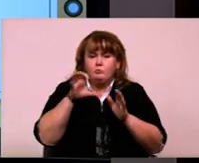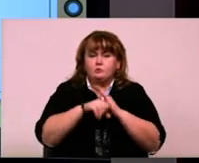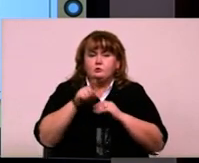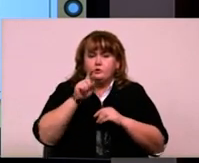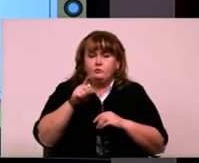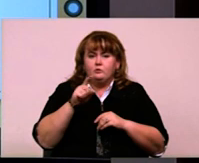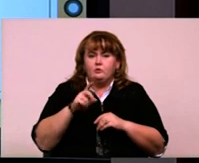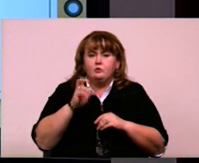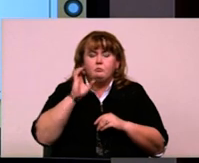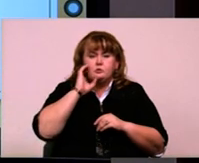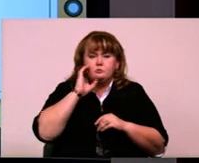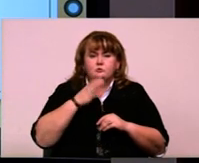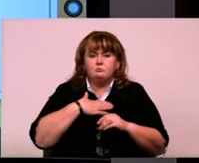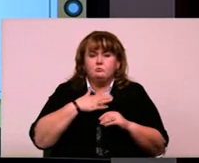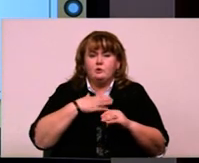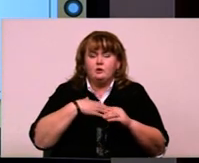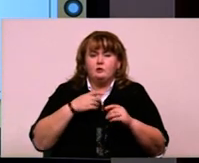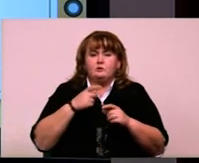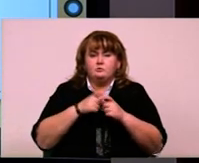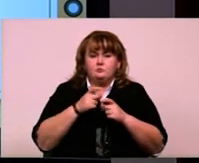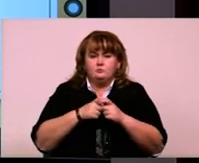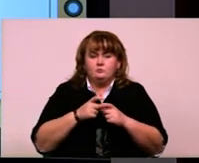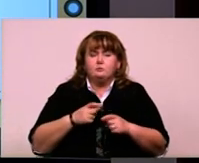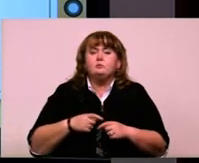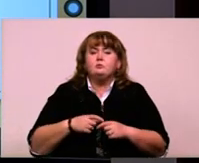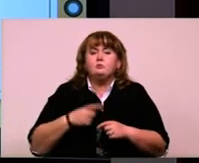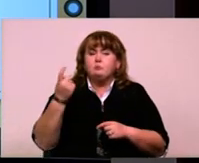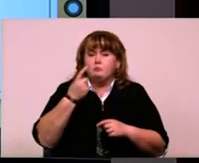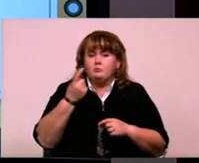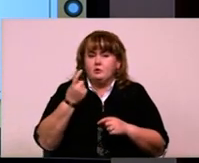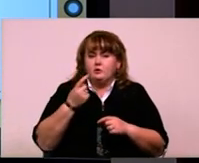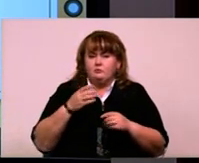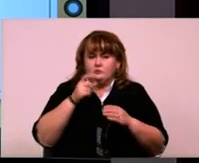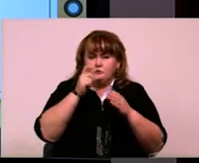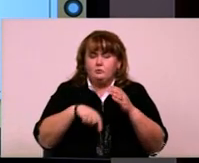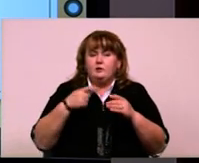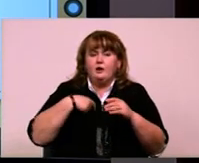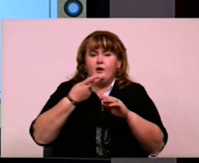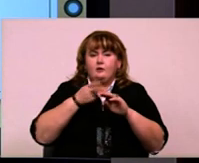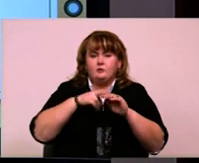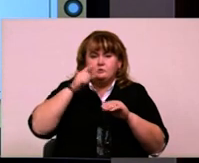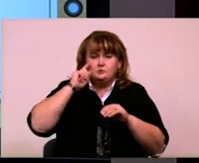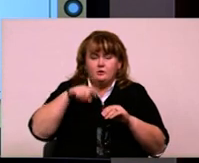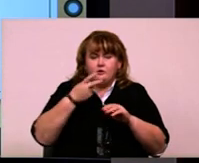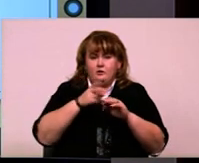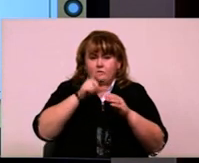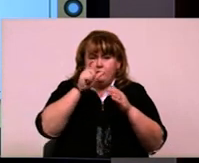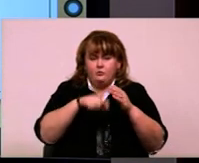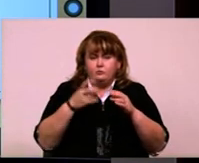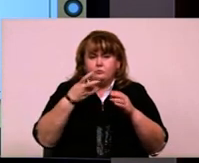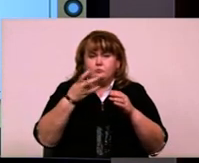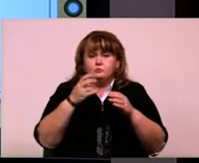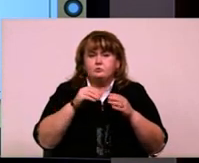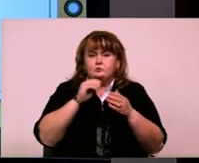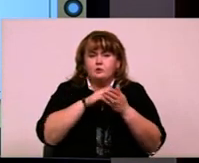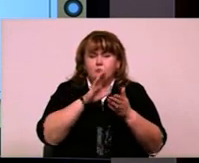как послушаете мои рекомендации. Первый столбец. Я это знал. Данную колонку нужно